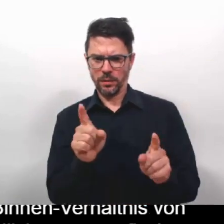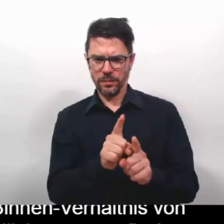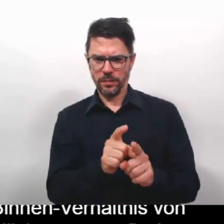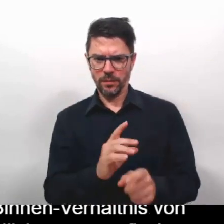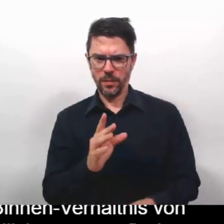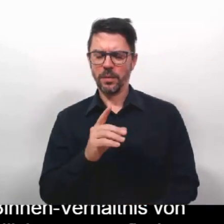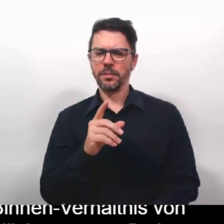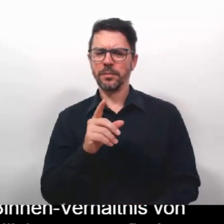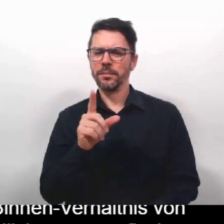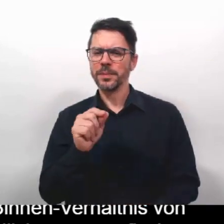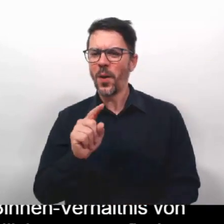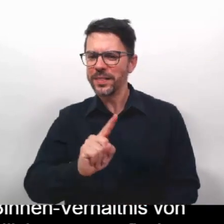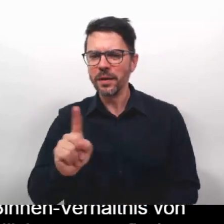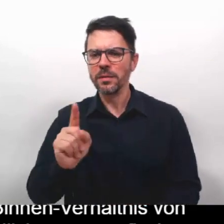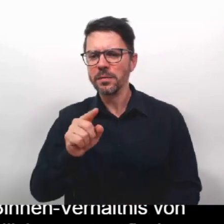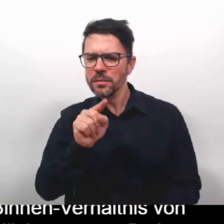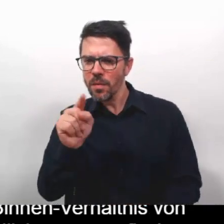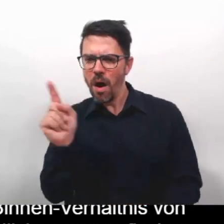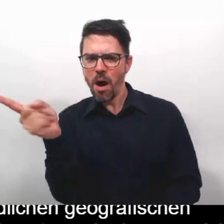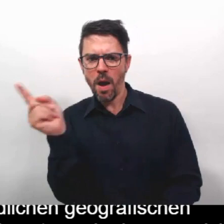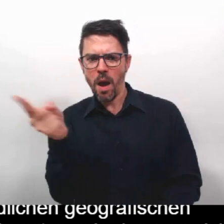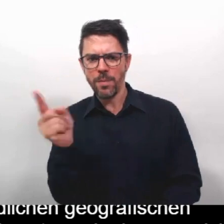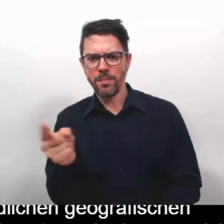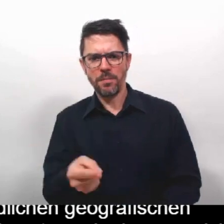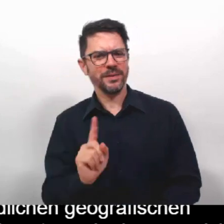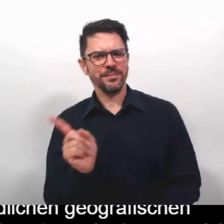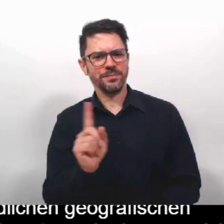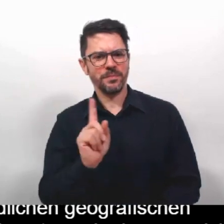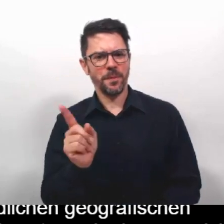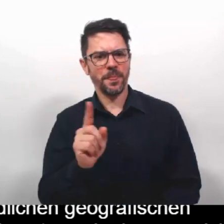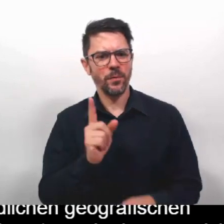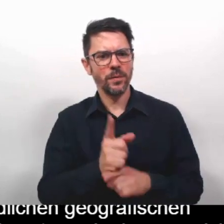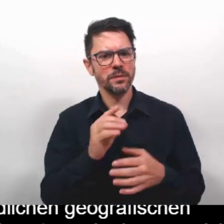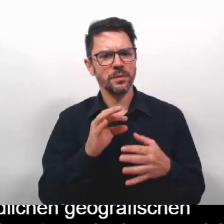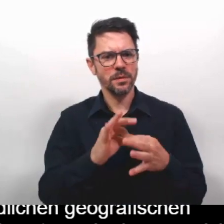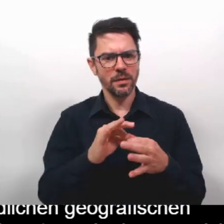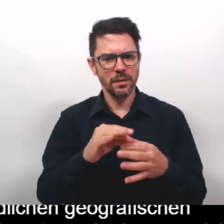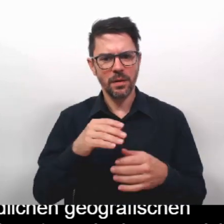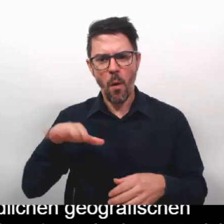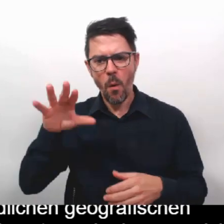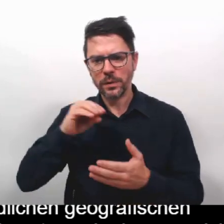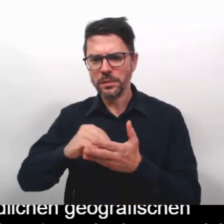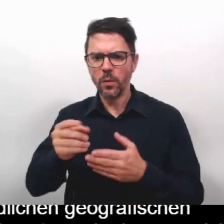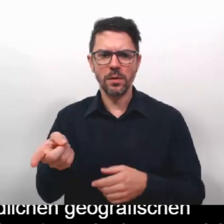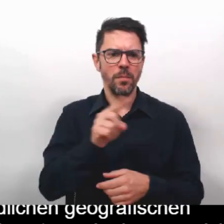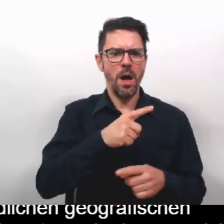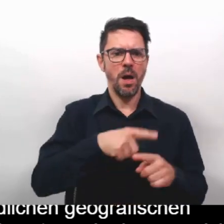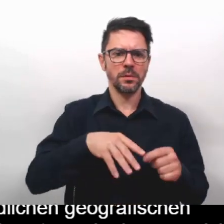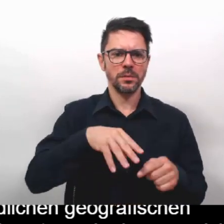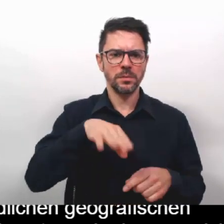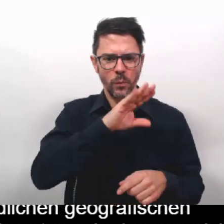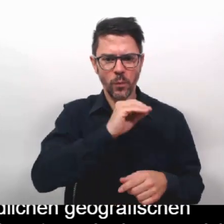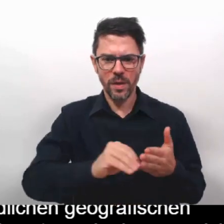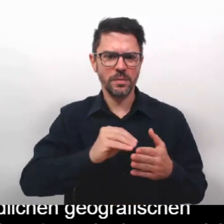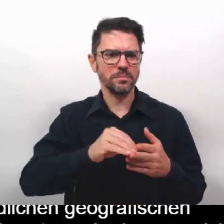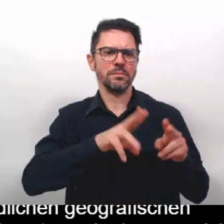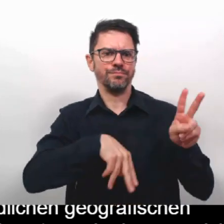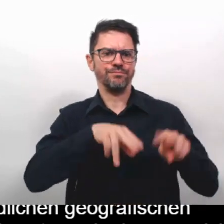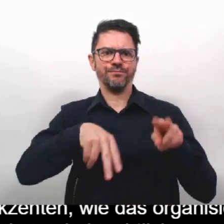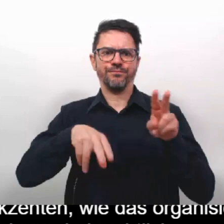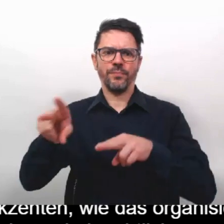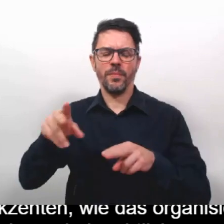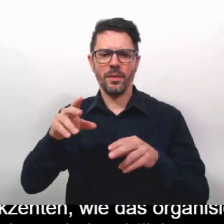Es gibt insgesamt vier Fragen, zwei zu Corona, zwei zu den Universitäten. Ich fange mal mit den Universitäten an,